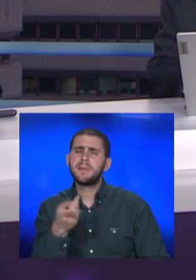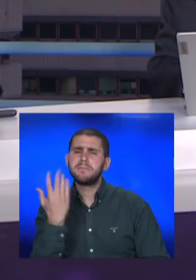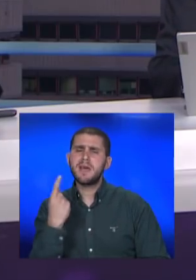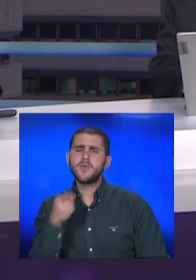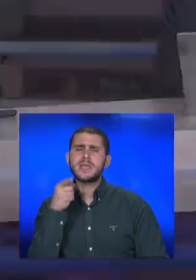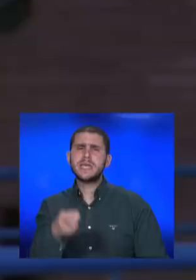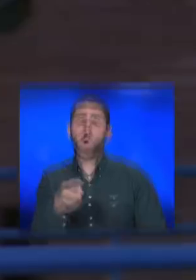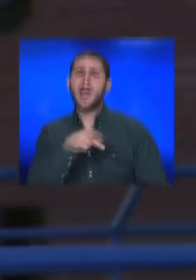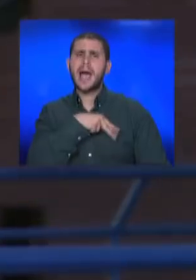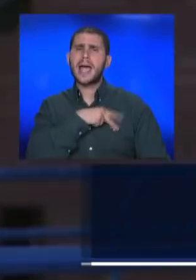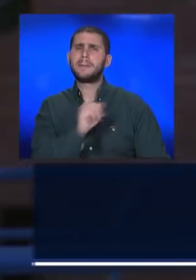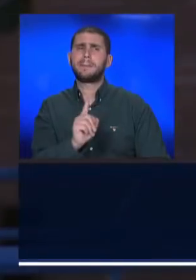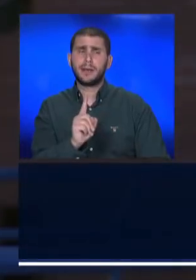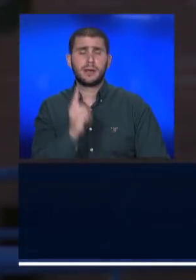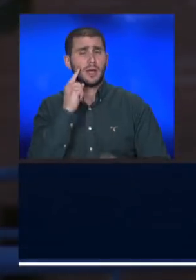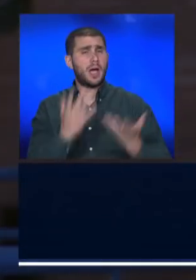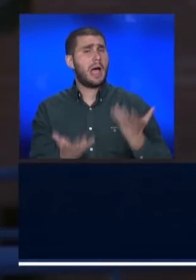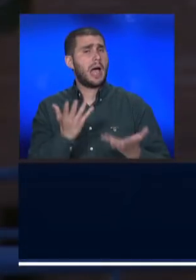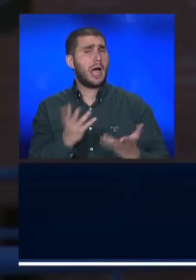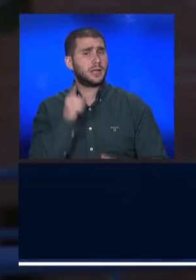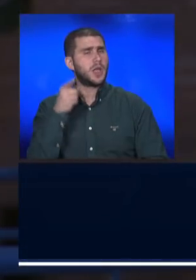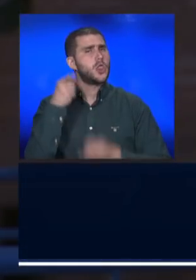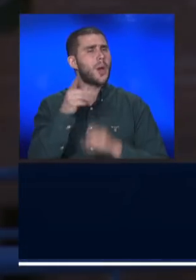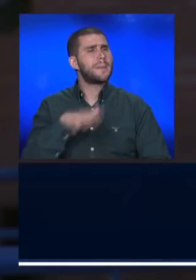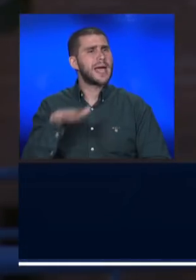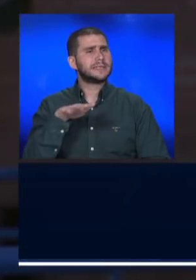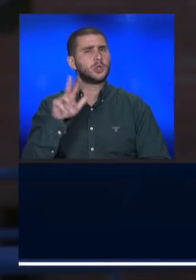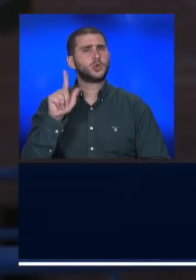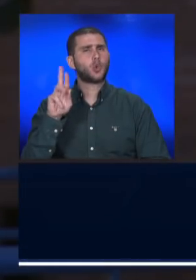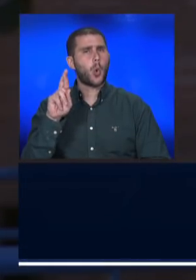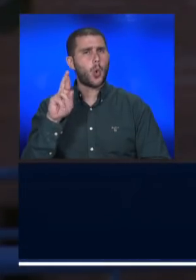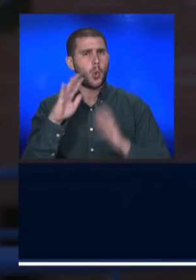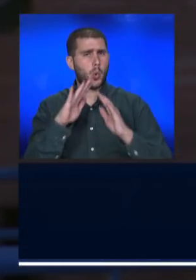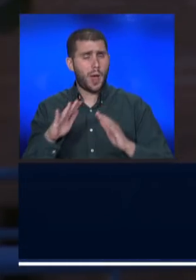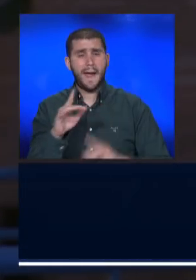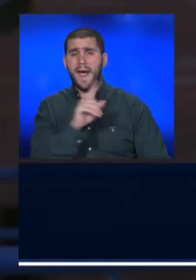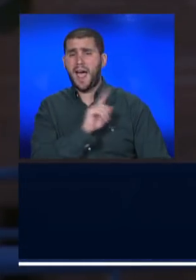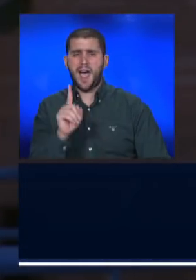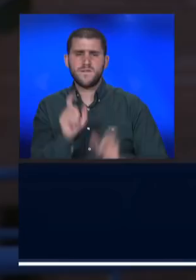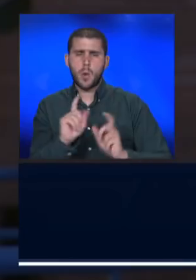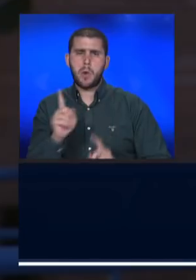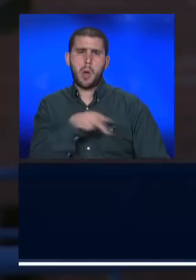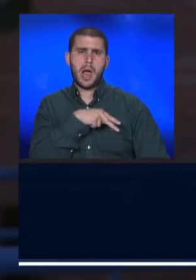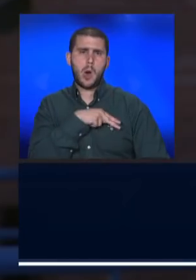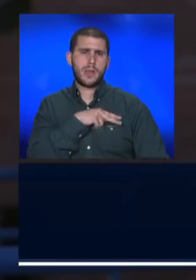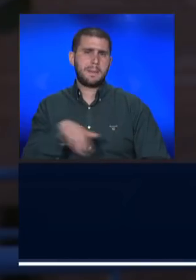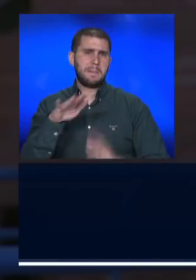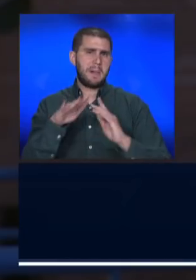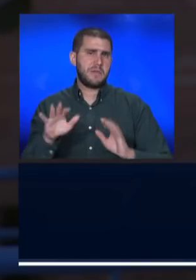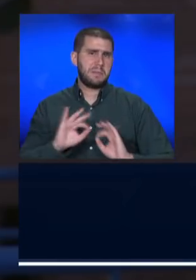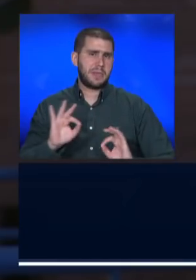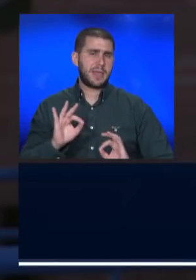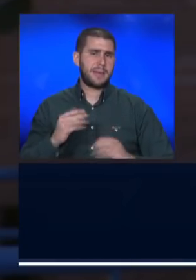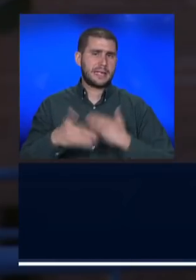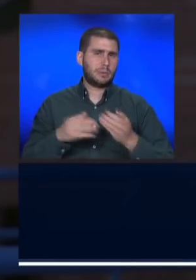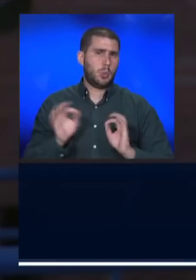אחרי שזה נורא מאזור צור, כרגע אף גורם לא לוקח אחריות בזירה הלבנונית, לא חיזבאללה, לא